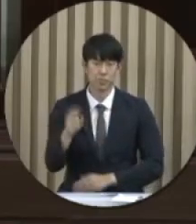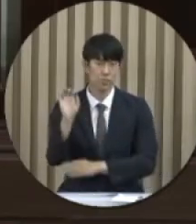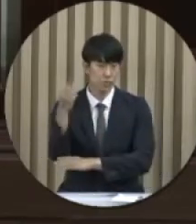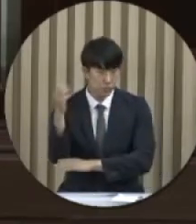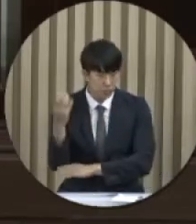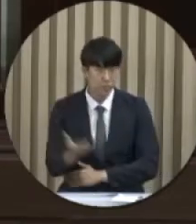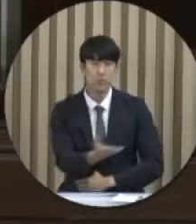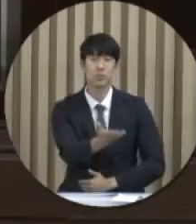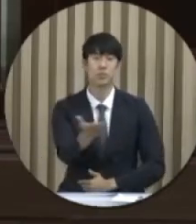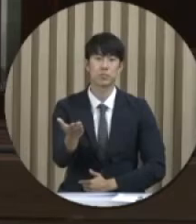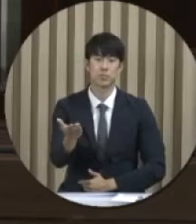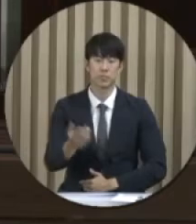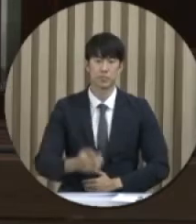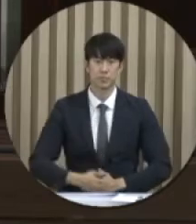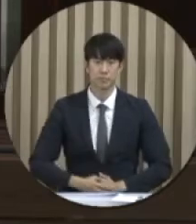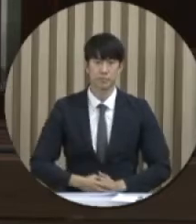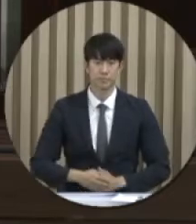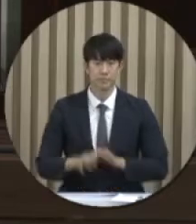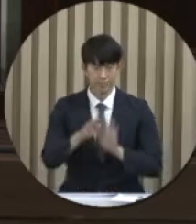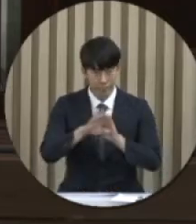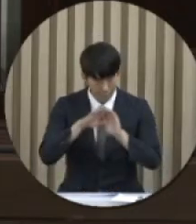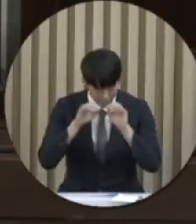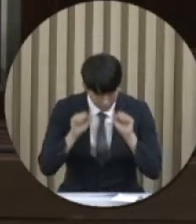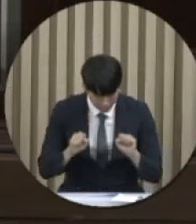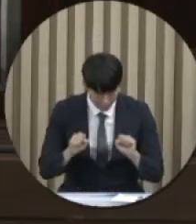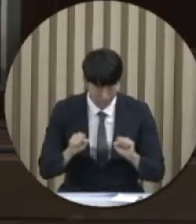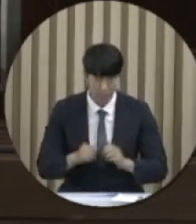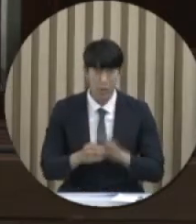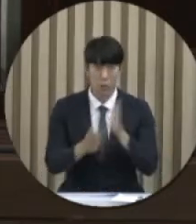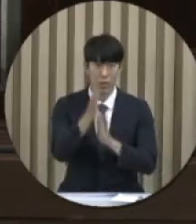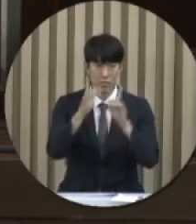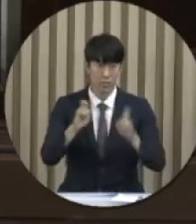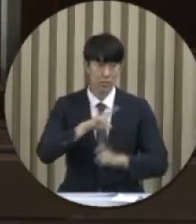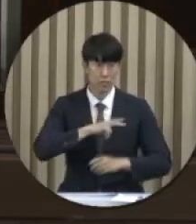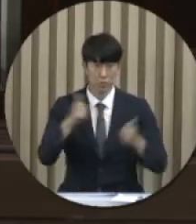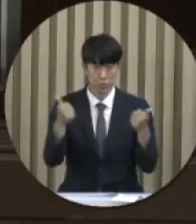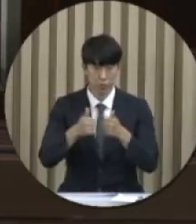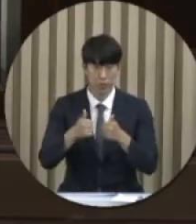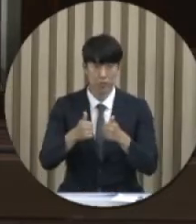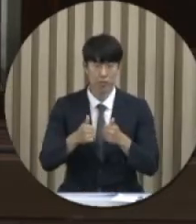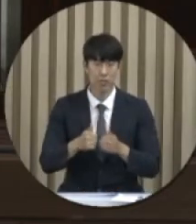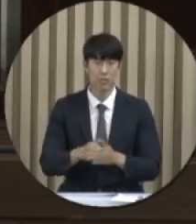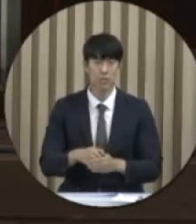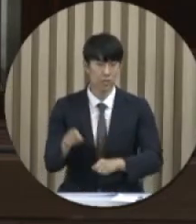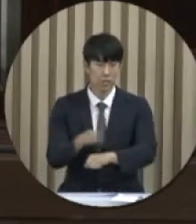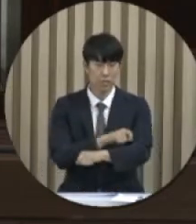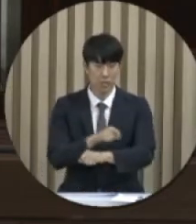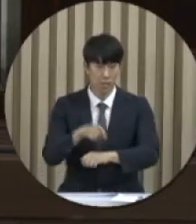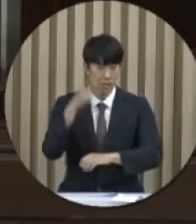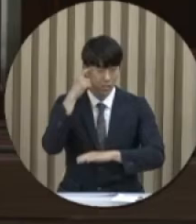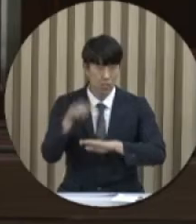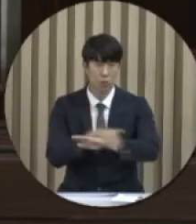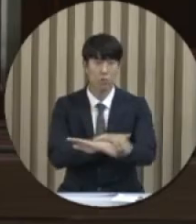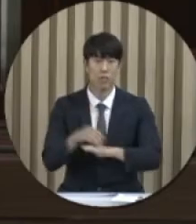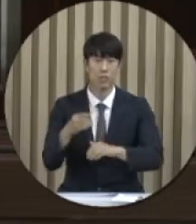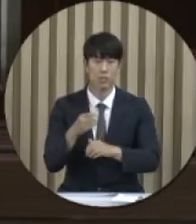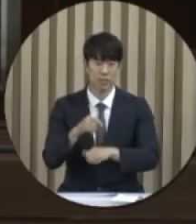여러분, 안녕하십니까? 화성시의회 기획행정위원회 임채덕